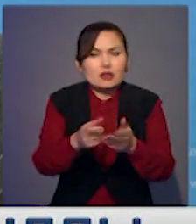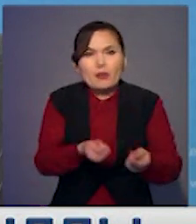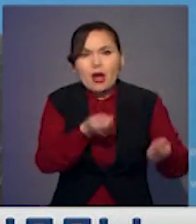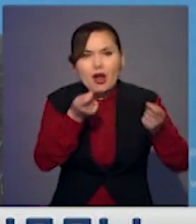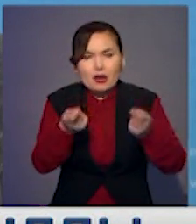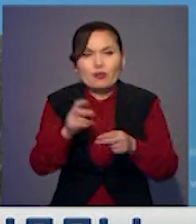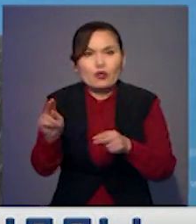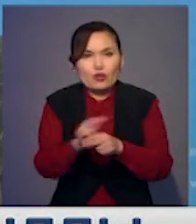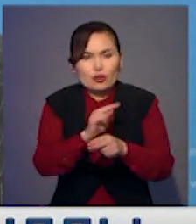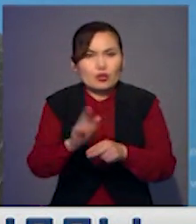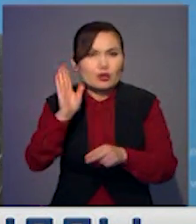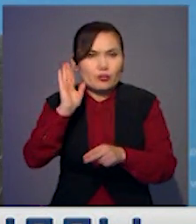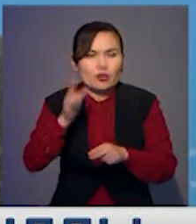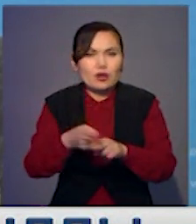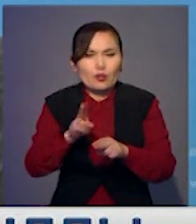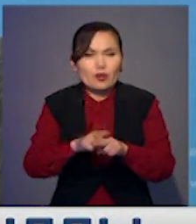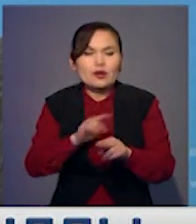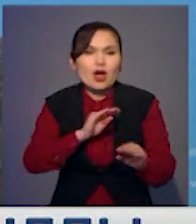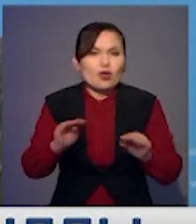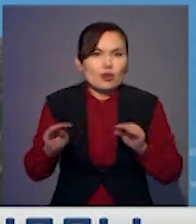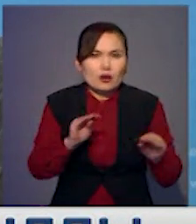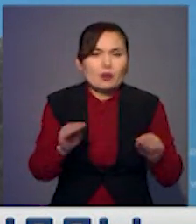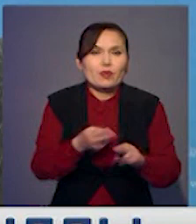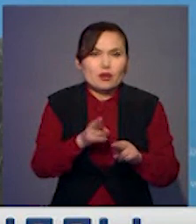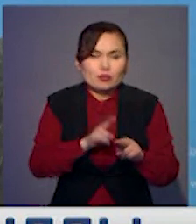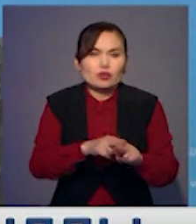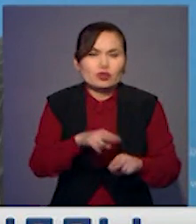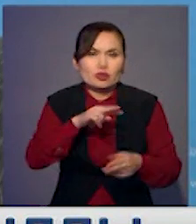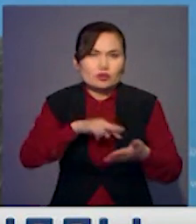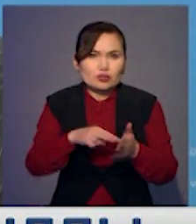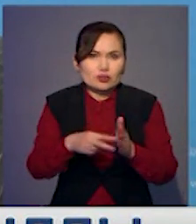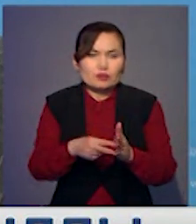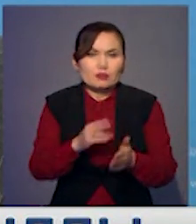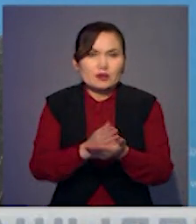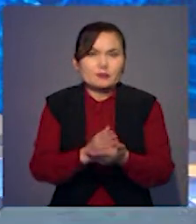30 аялдама қосымша селолық округтерге, елді мекендерге қою жоспарлап отырмыз.